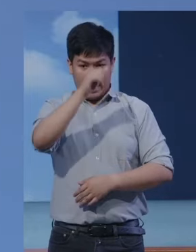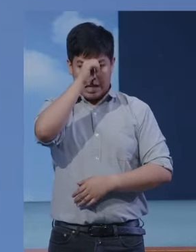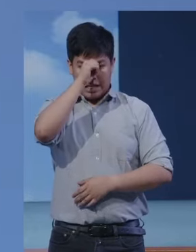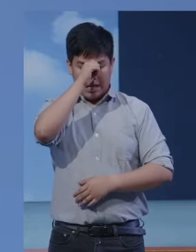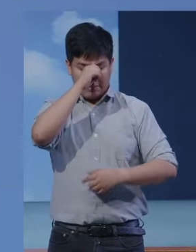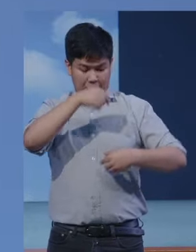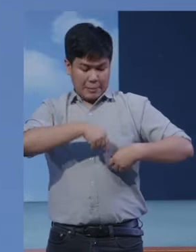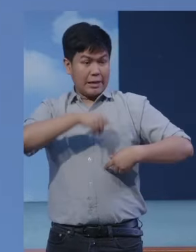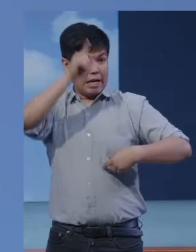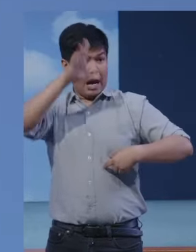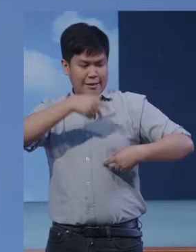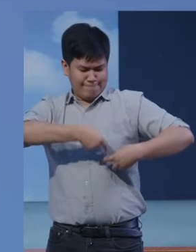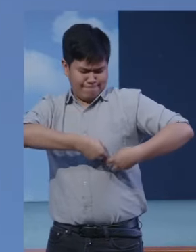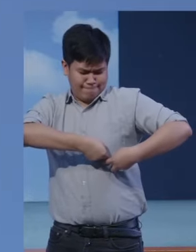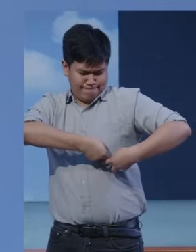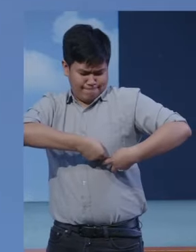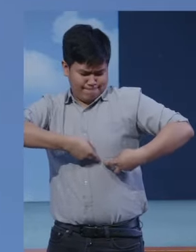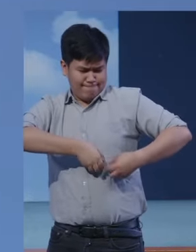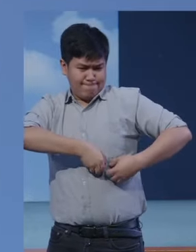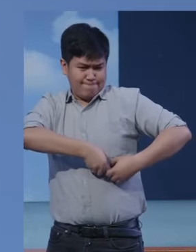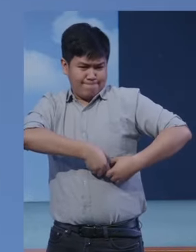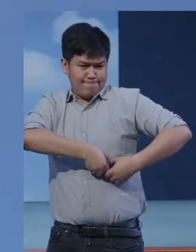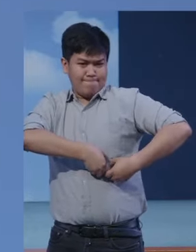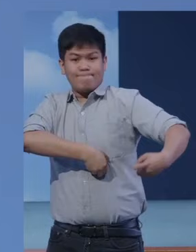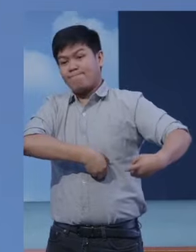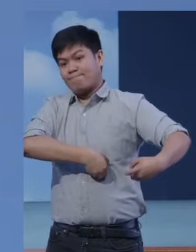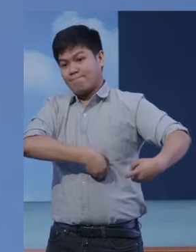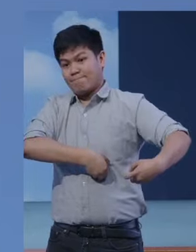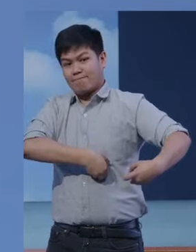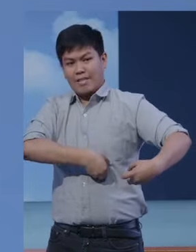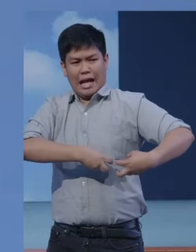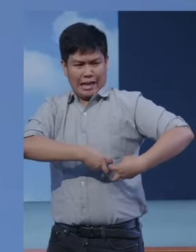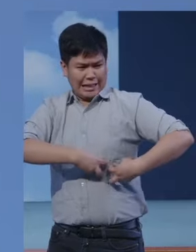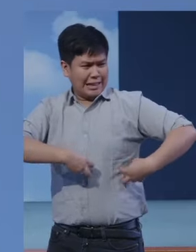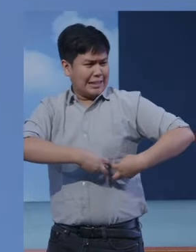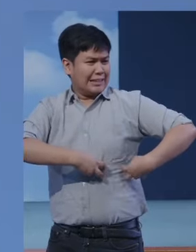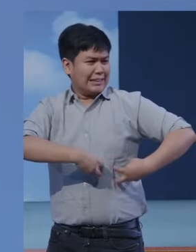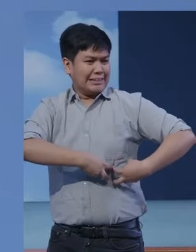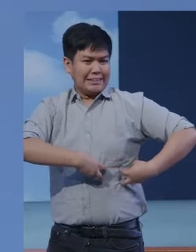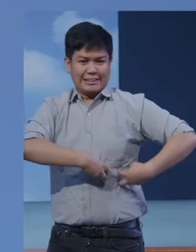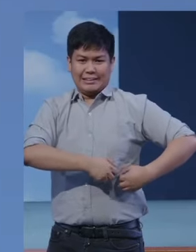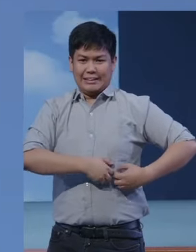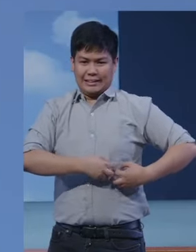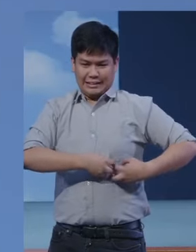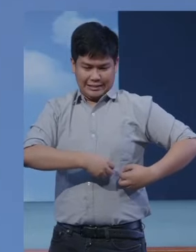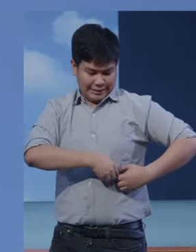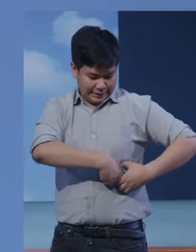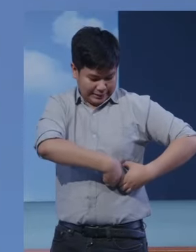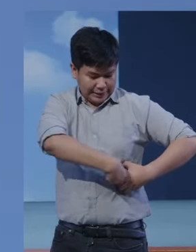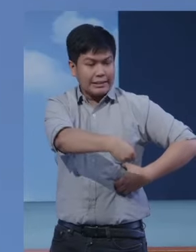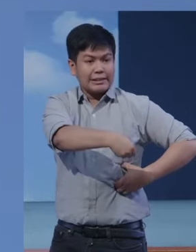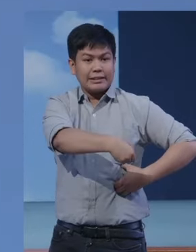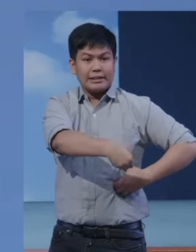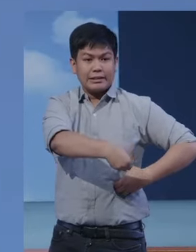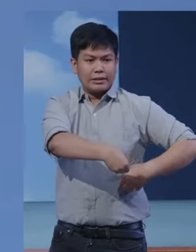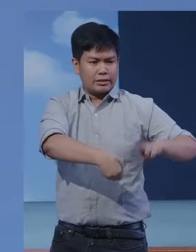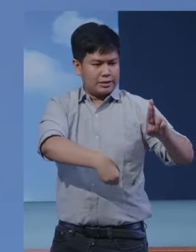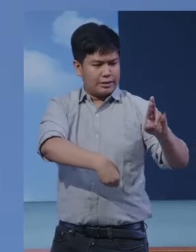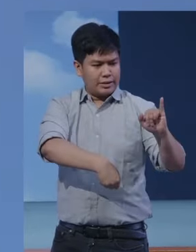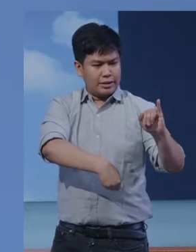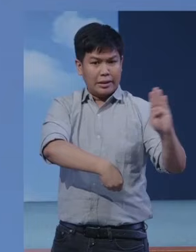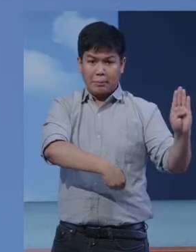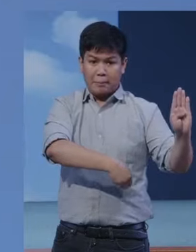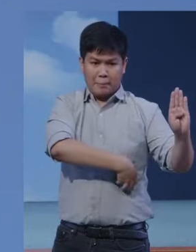closed up its place with flesh kasi nagperform po siya ng surgery binuksan po ang